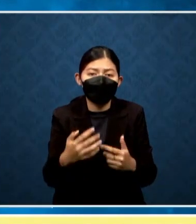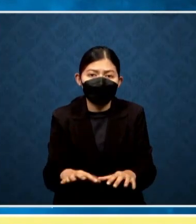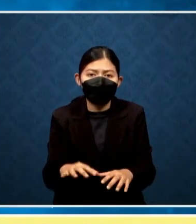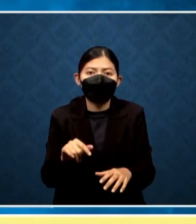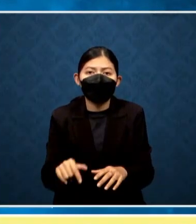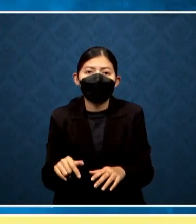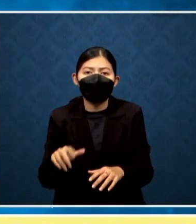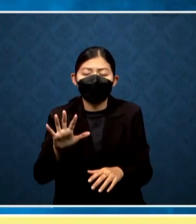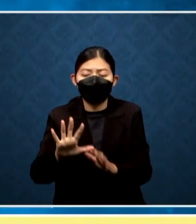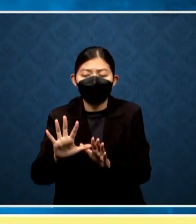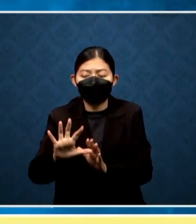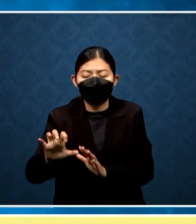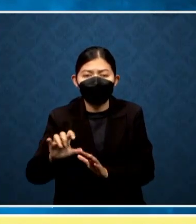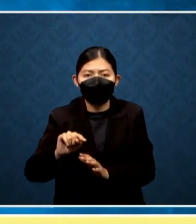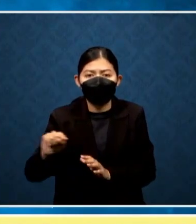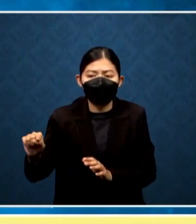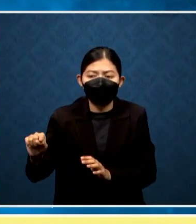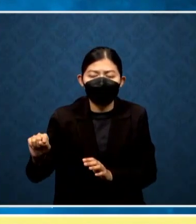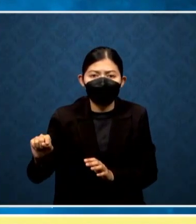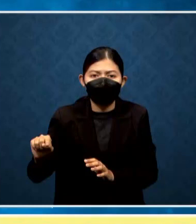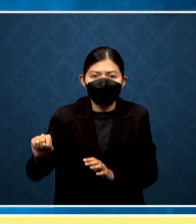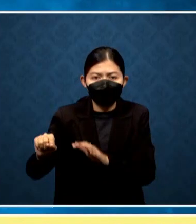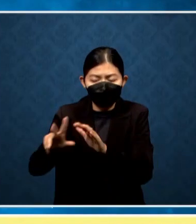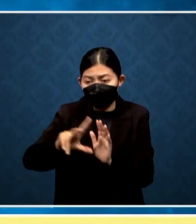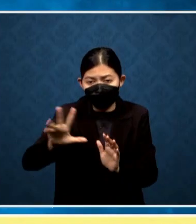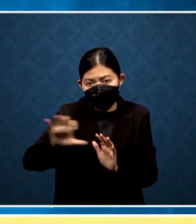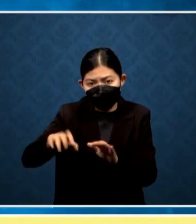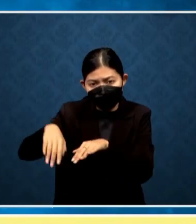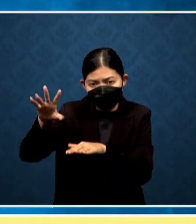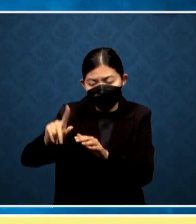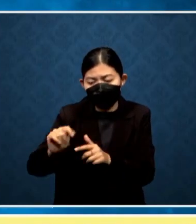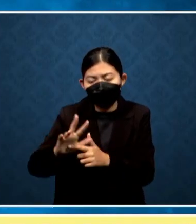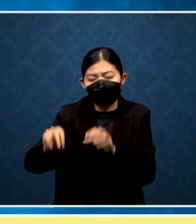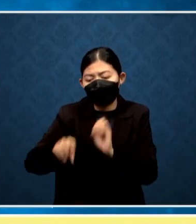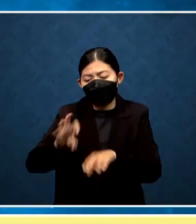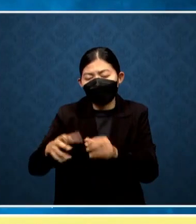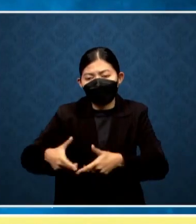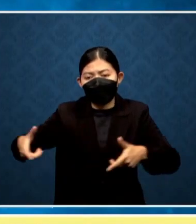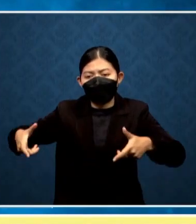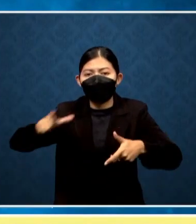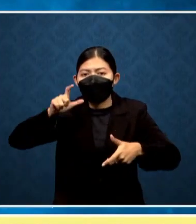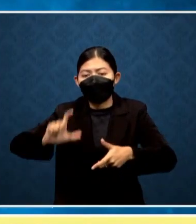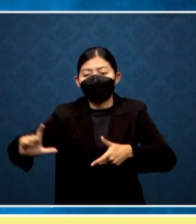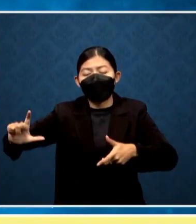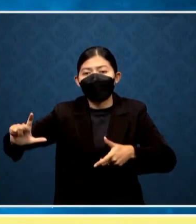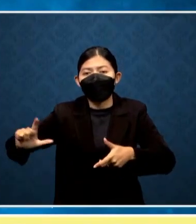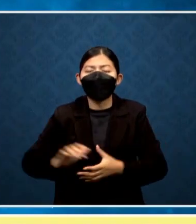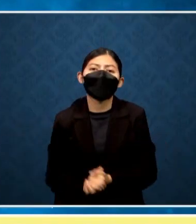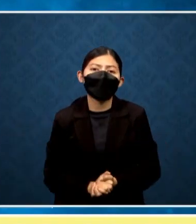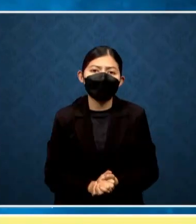ะตั้งแต่ 500 ตันต่วันเนี่ย เรากำหนดให้เป็กลุมขนาดใหญ่หรอ L นะครับ